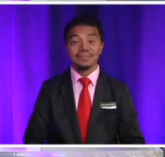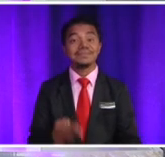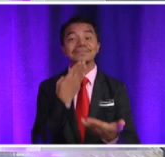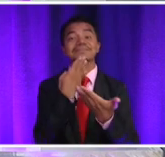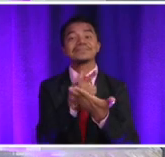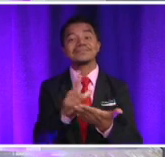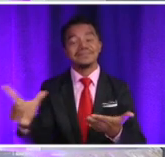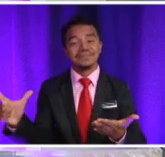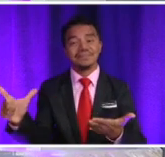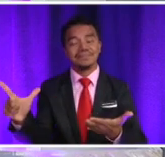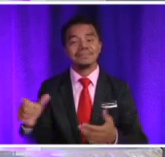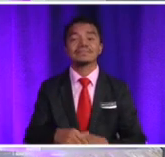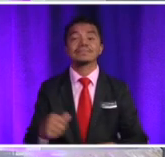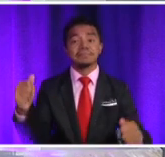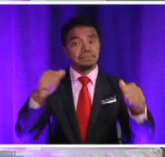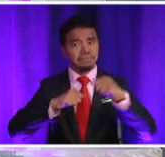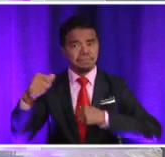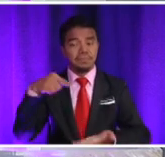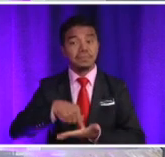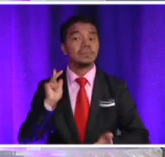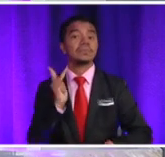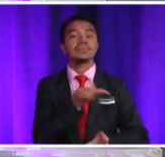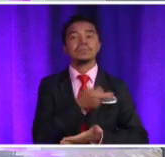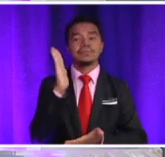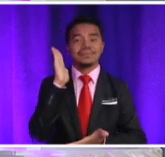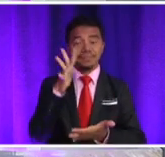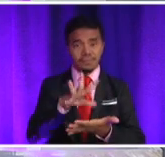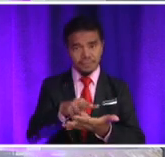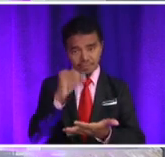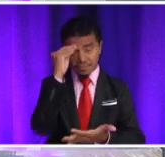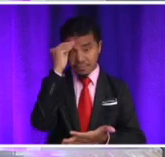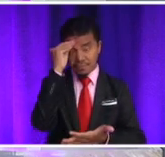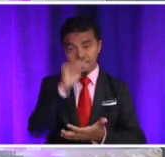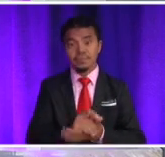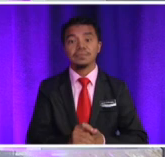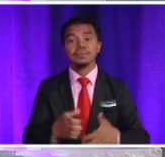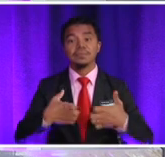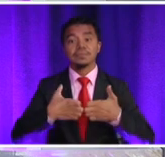ini kita akan belajar bulet tajo atas tajuknya